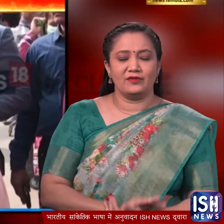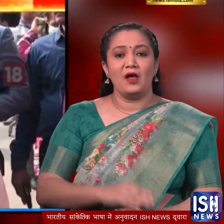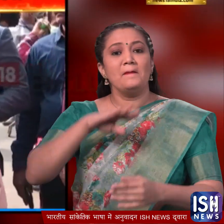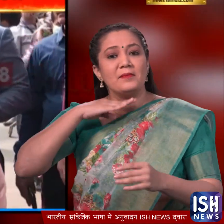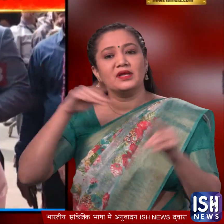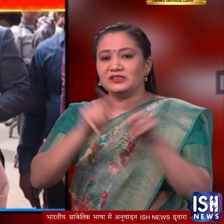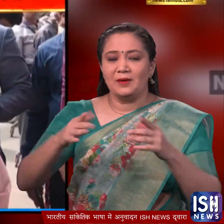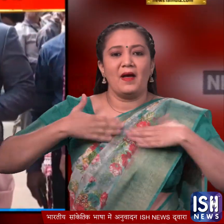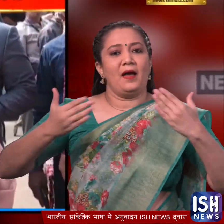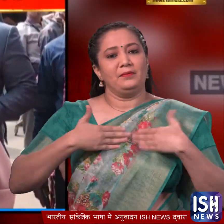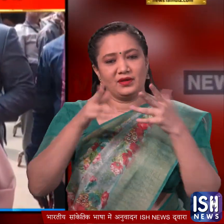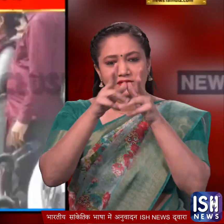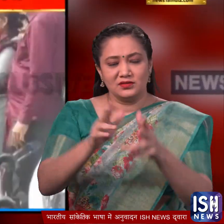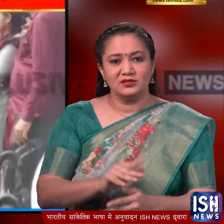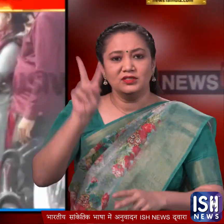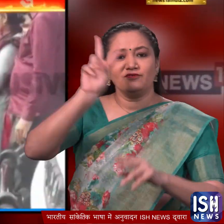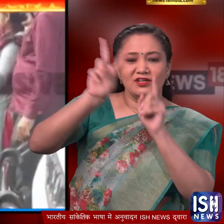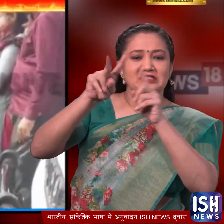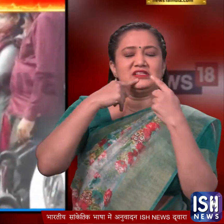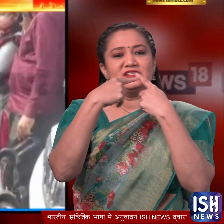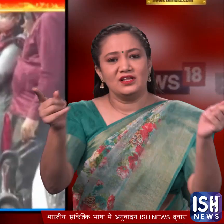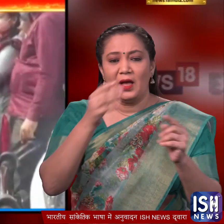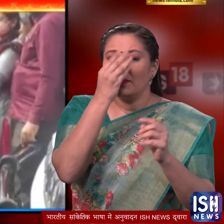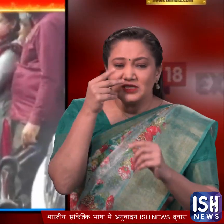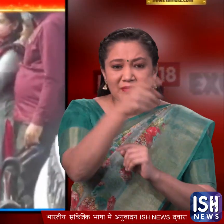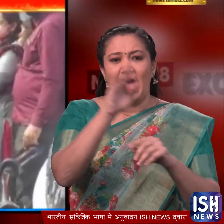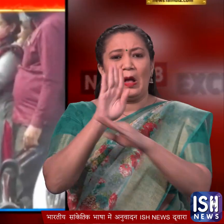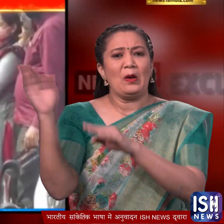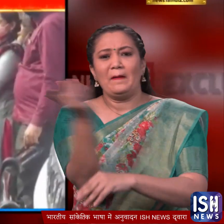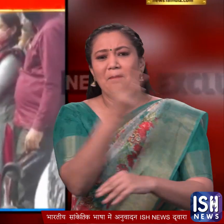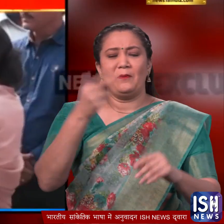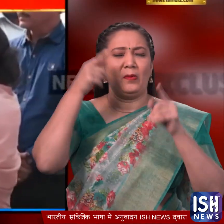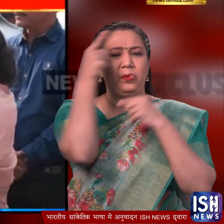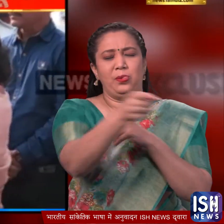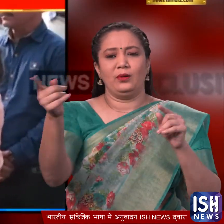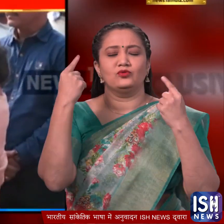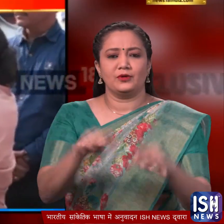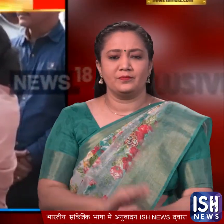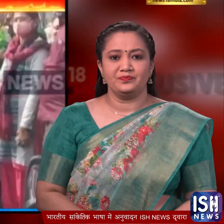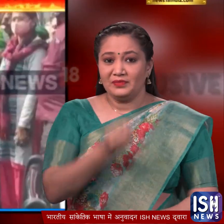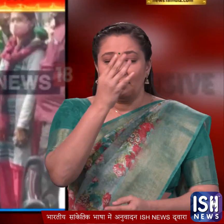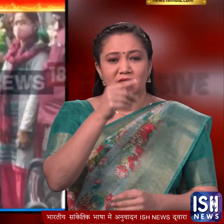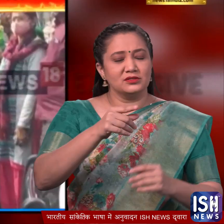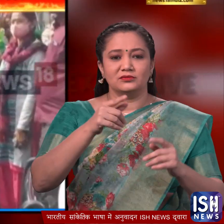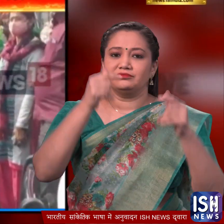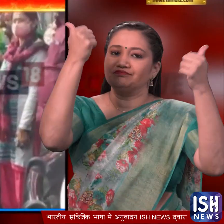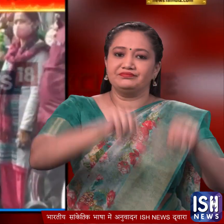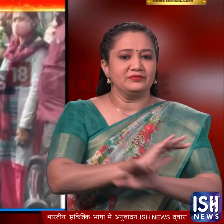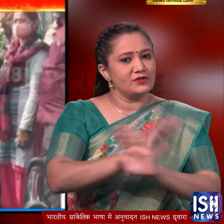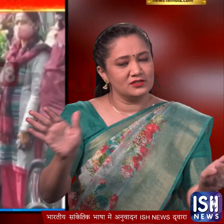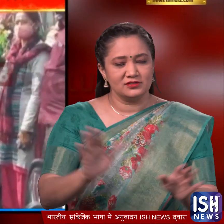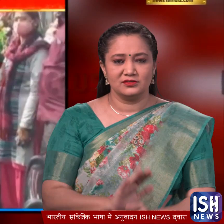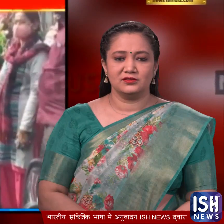नतीजे आते ही ममता बनर्जी ने भी खुशी जताई और विक्ट्री साइन दिखाते हुए बीजेपी और कांग्रेस दोनों पर निशाना साधा। बीजेपी